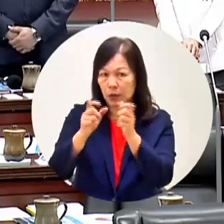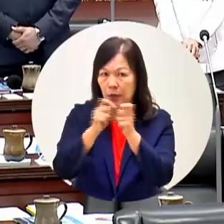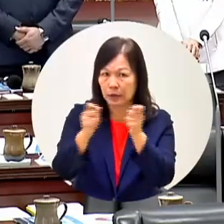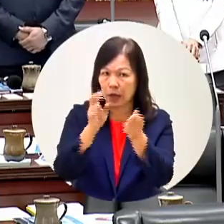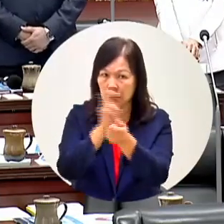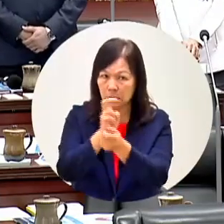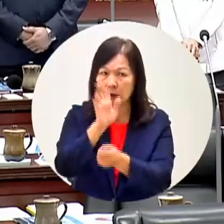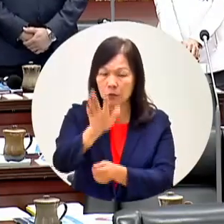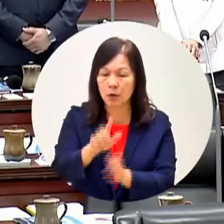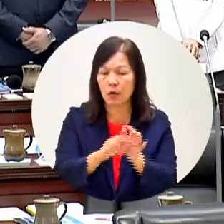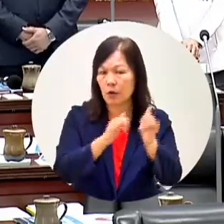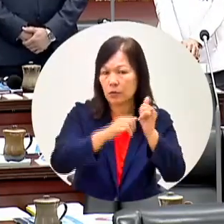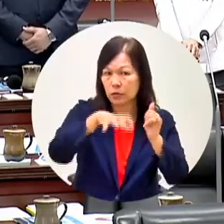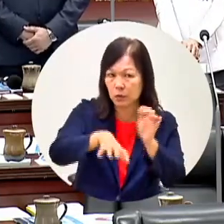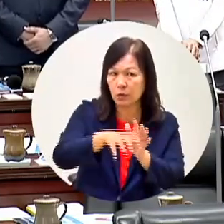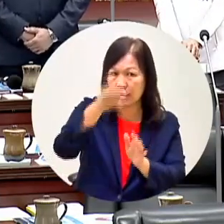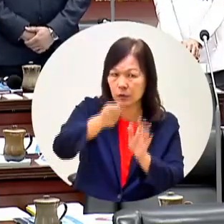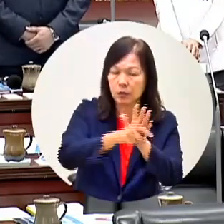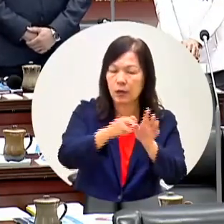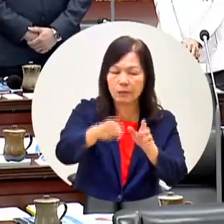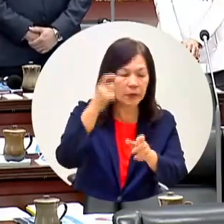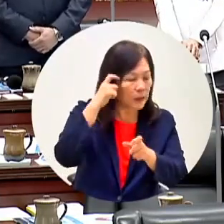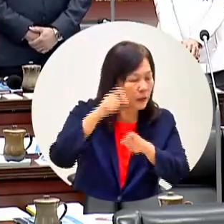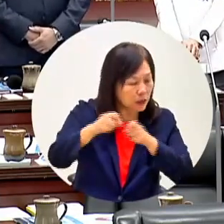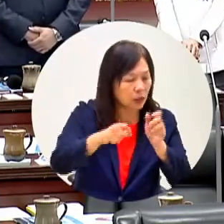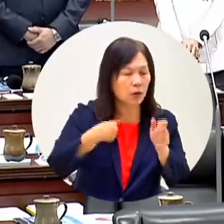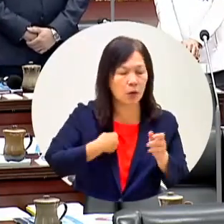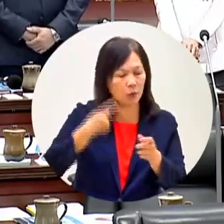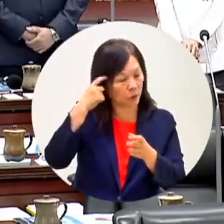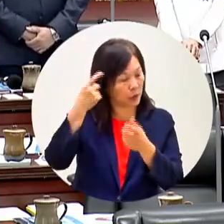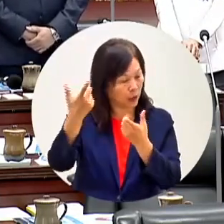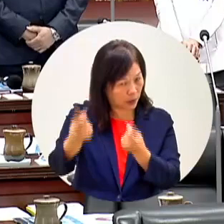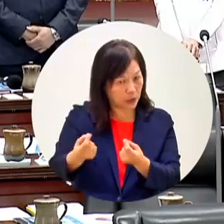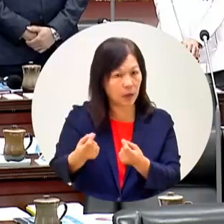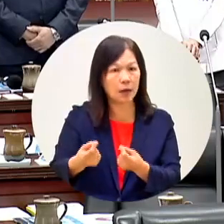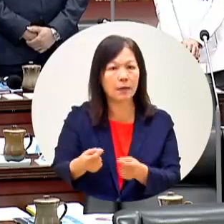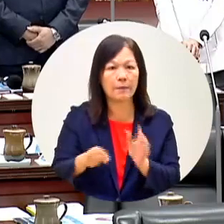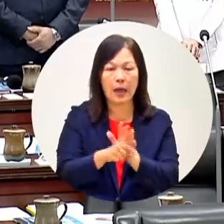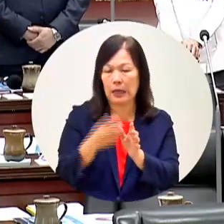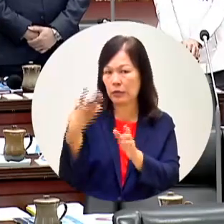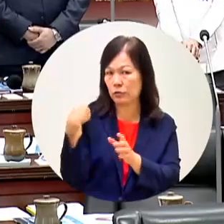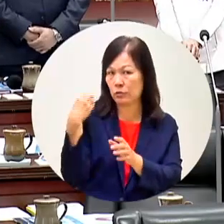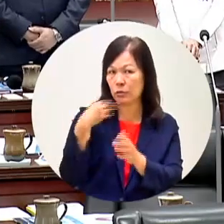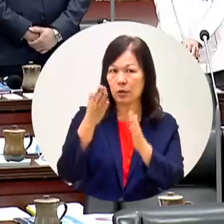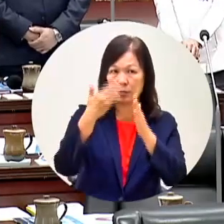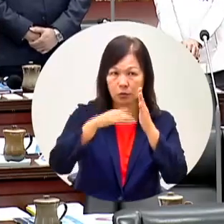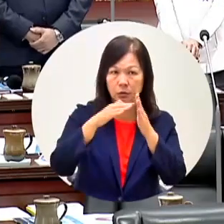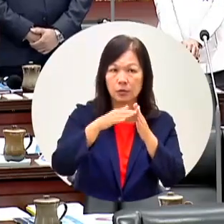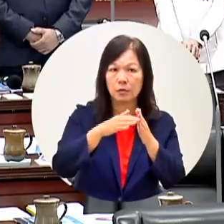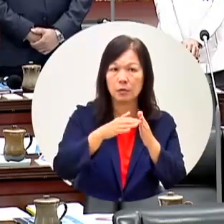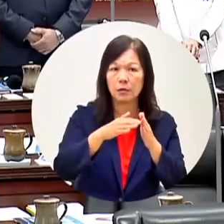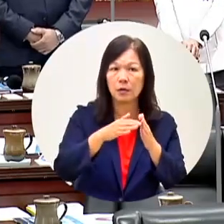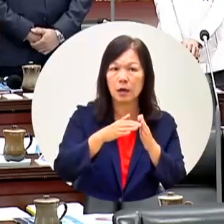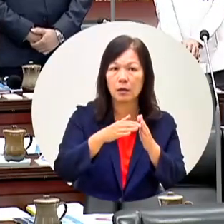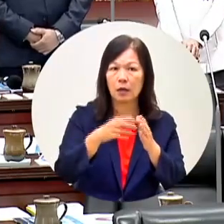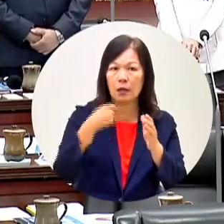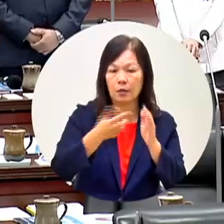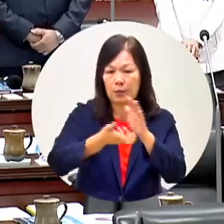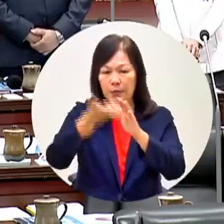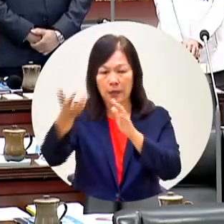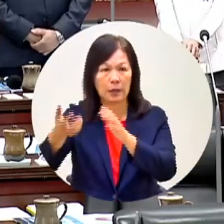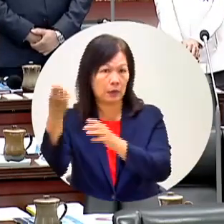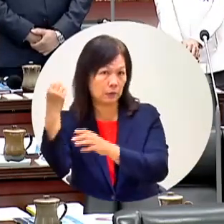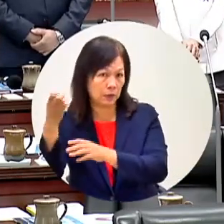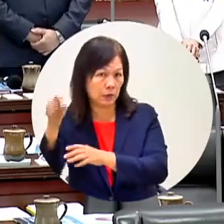想法，含我同款，就是讲，把这个旧的校舍已经迁去新的嘛，旧的校舍卖甲荒